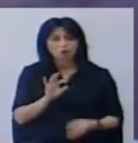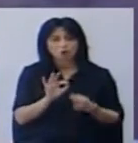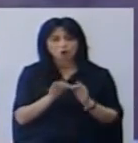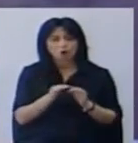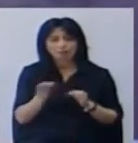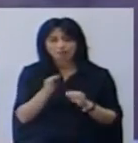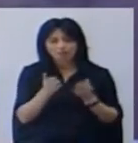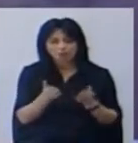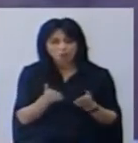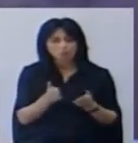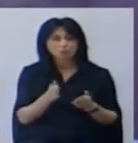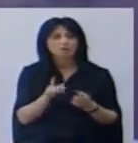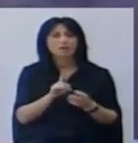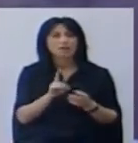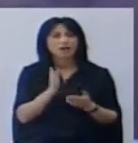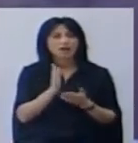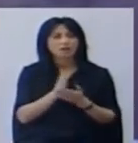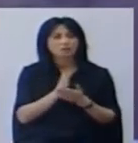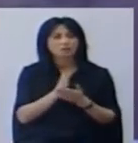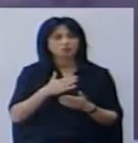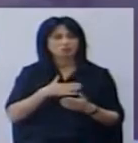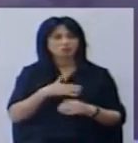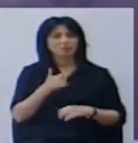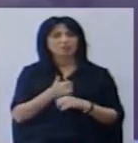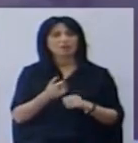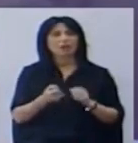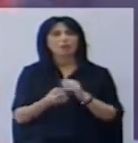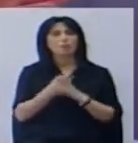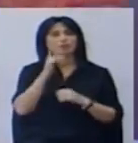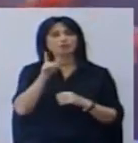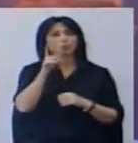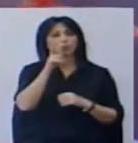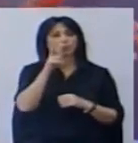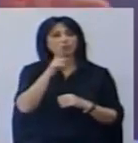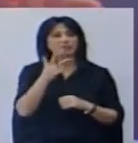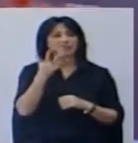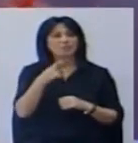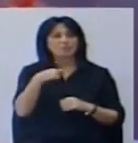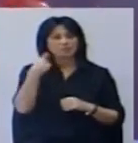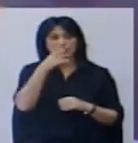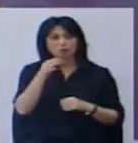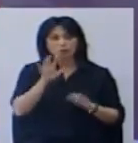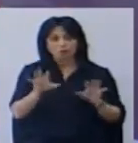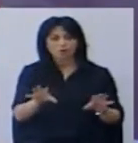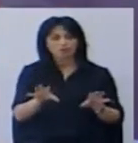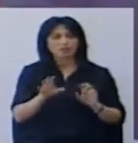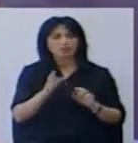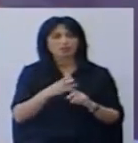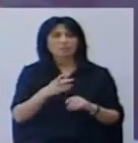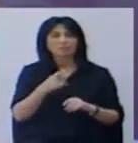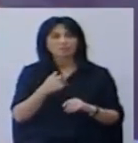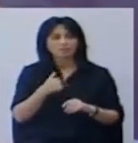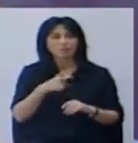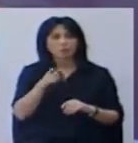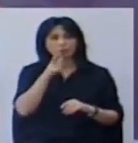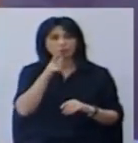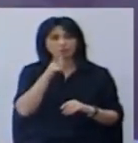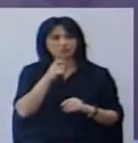კონკრეტული რაიონის, თუ კონკრეტულ რაიონს წარმოადგენს. ჩემი მთავარი ამოცანა იქნება ქუთაისში სამი სამაჟორიტარო ოლქია. მიუხედავად იმისა, მე